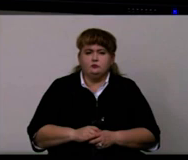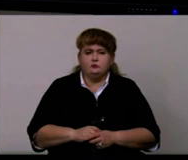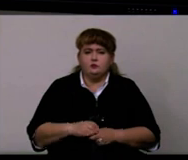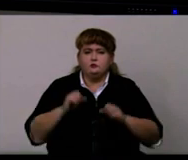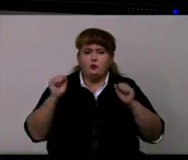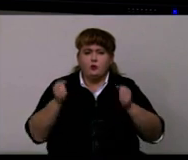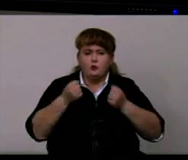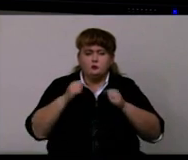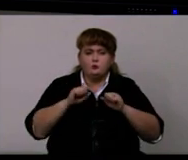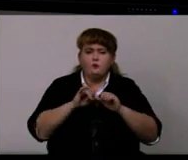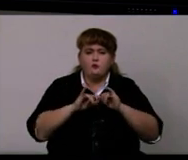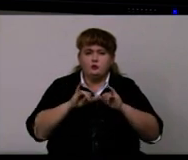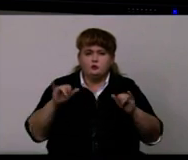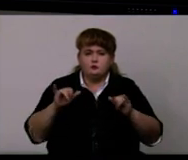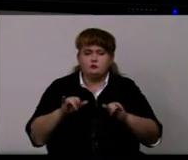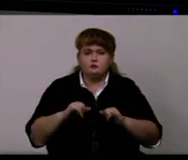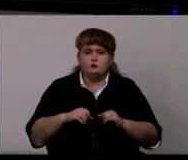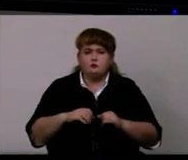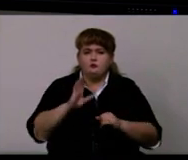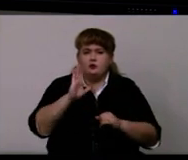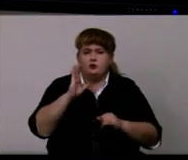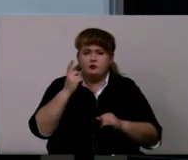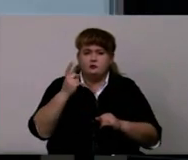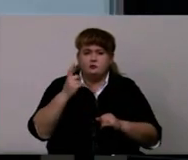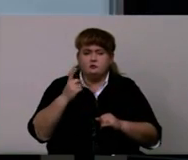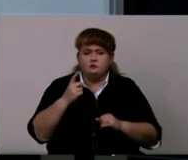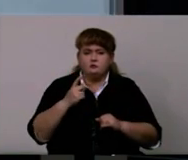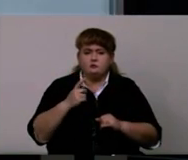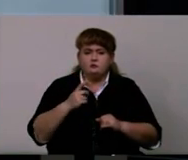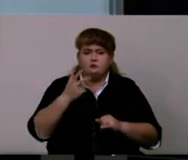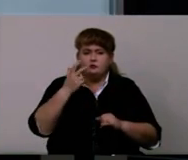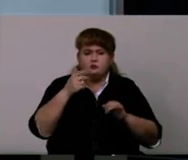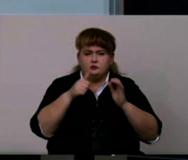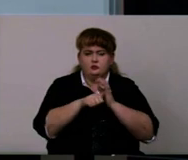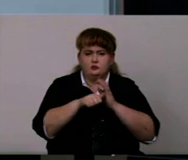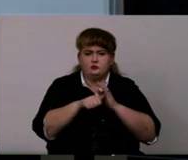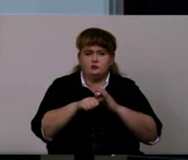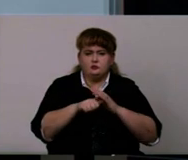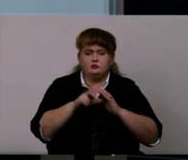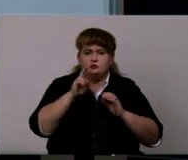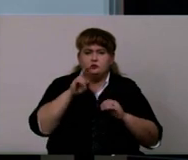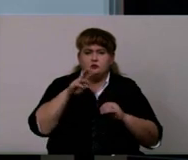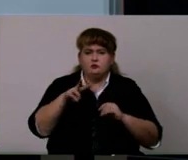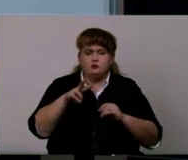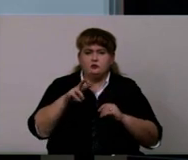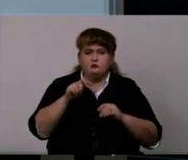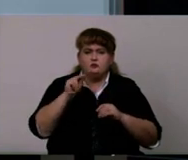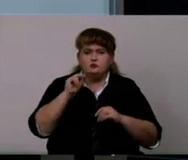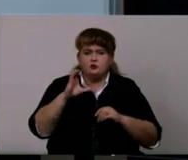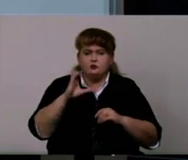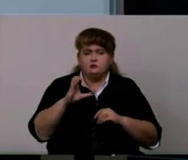Его скорость увеличилась. V1 равно 36 км в